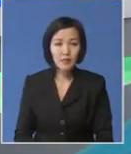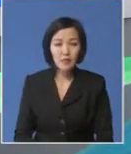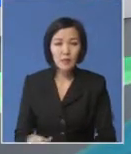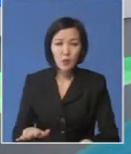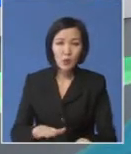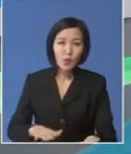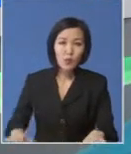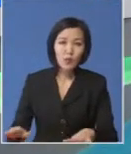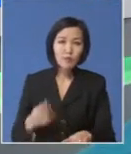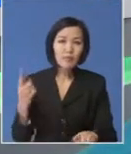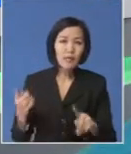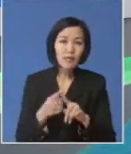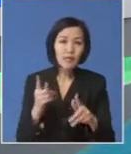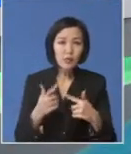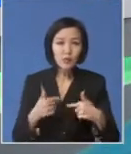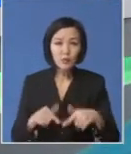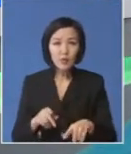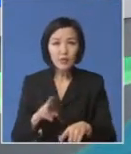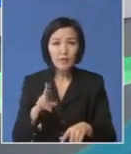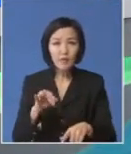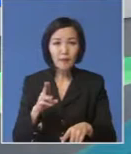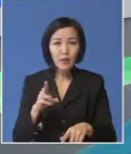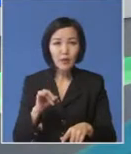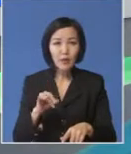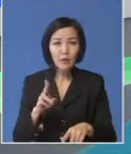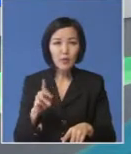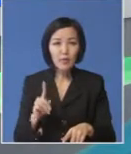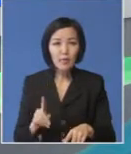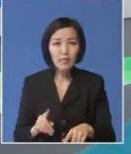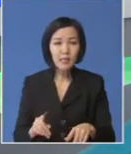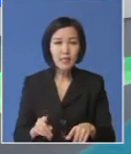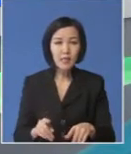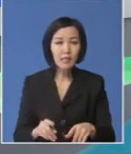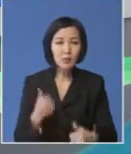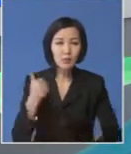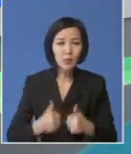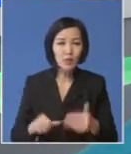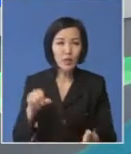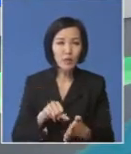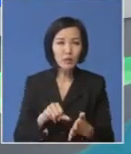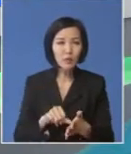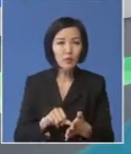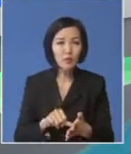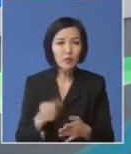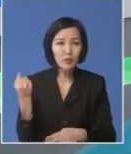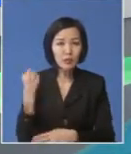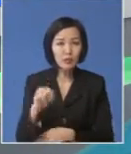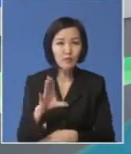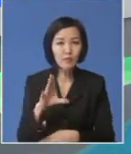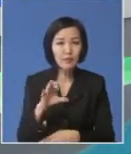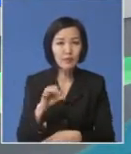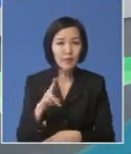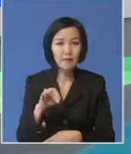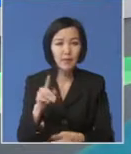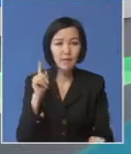Өңірімізде алғаш рет ұйымдастырылған Патриот Кизет реалити шоуының қатысушылары Лондон Олимпиадасының женгпазы Серік Сәпиевпен кездесті. Ол белсенді жас